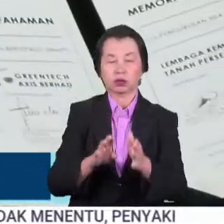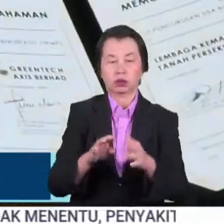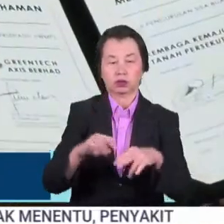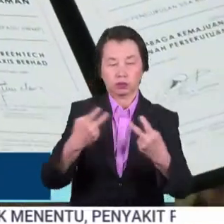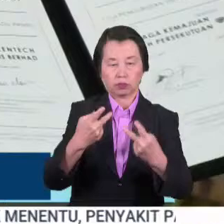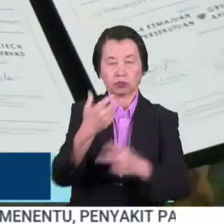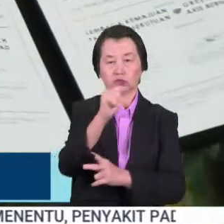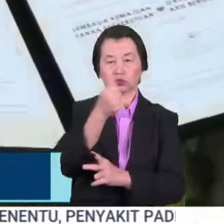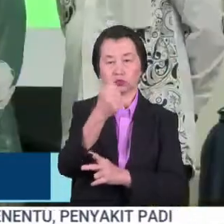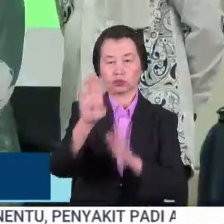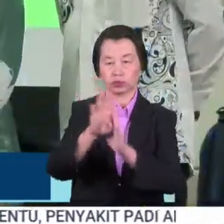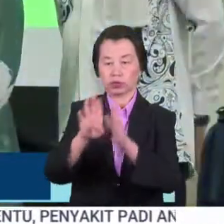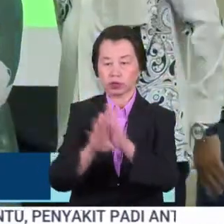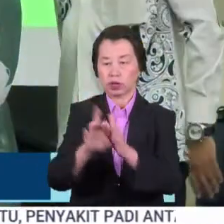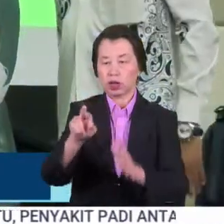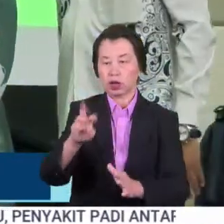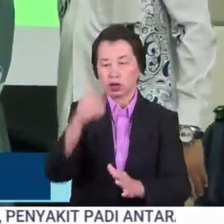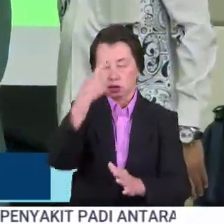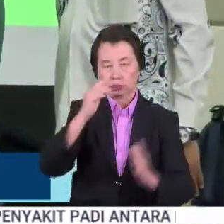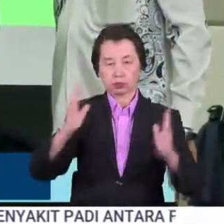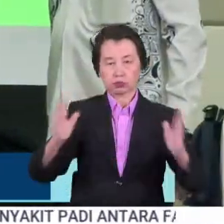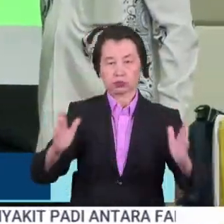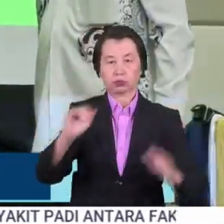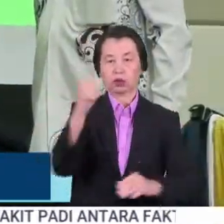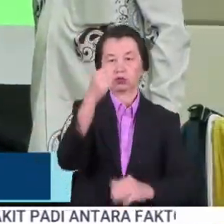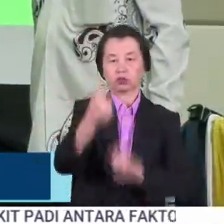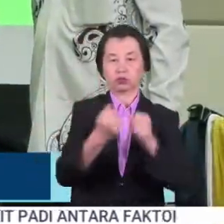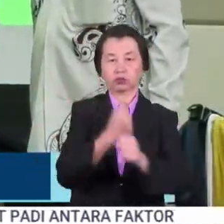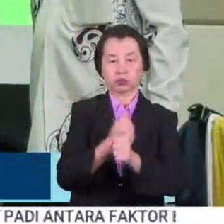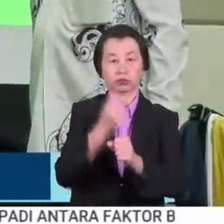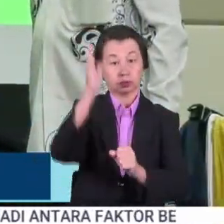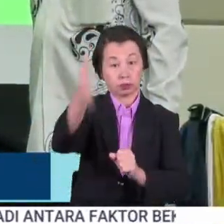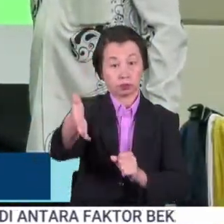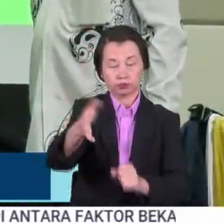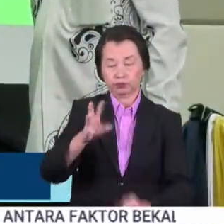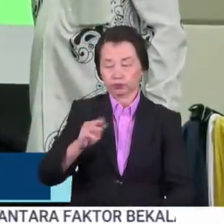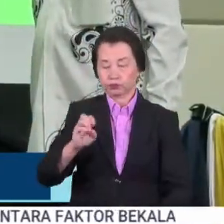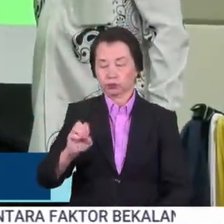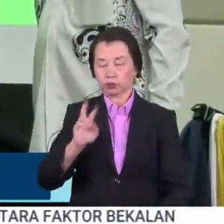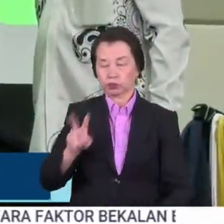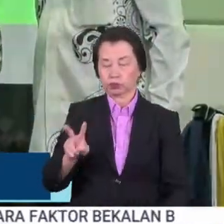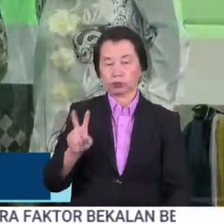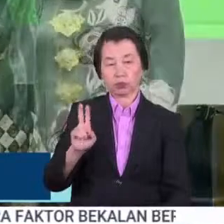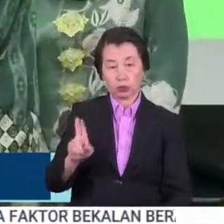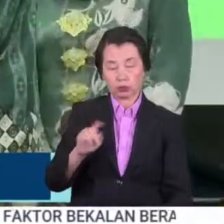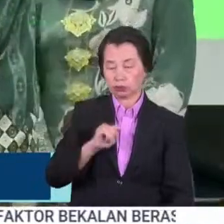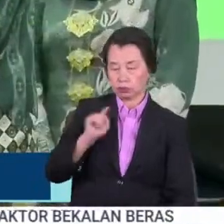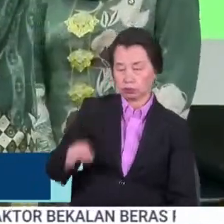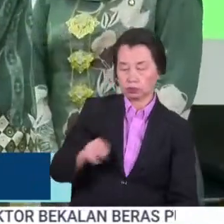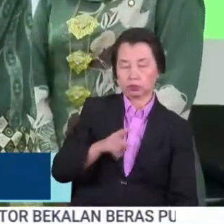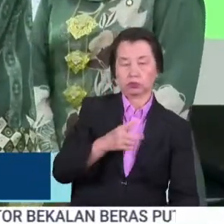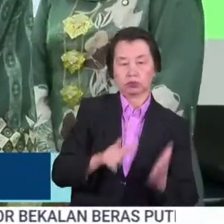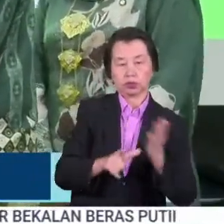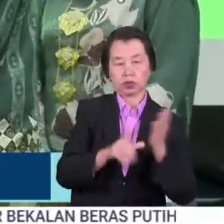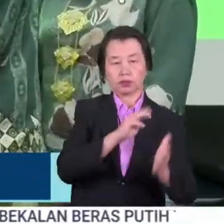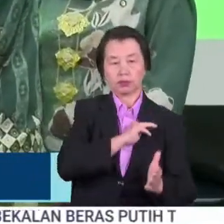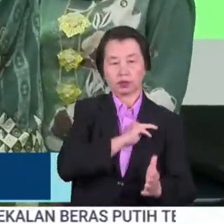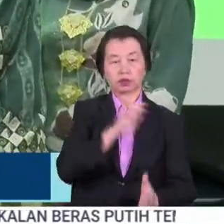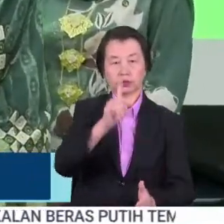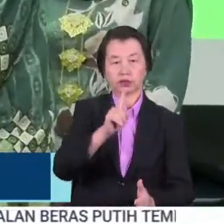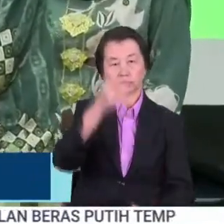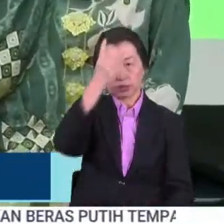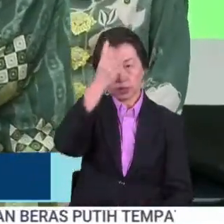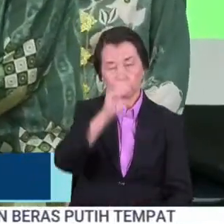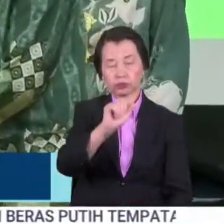sebanyak RM10 bilion bagi tempoh 10 tahun akan datang. MOU disaksikan oleh Timbalan Menteri Kewangan 1, Datuk Seri